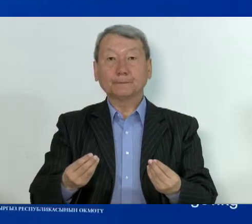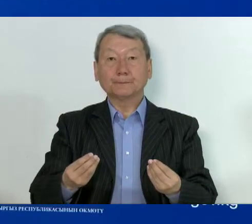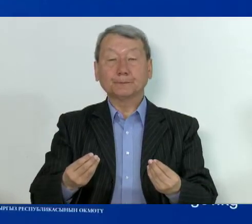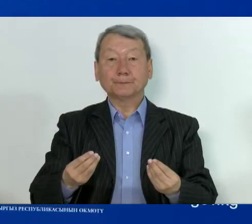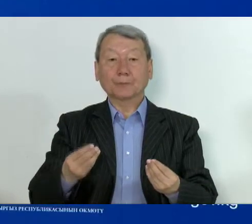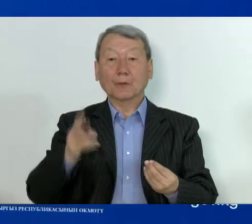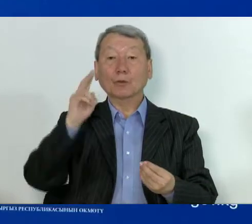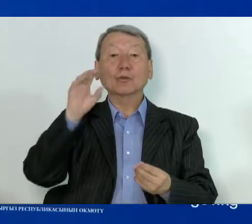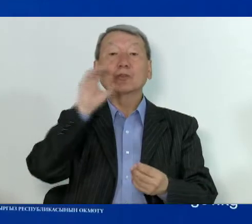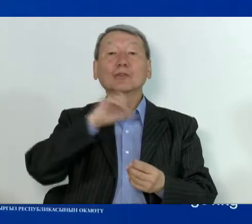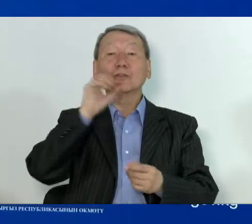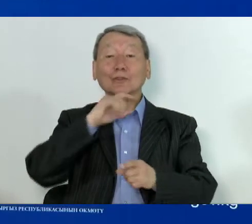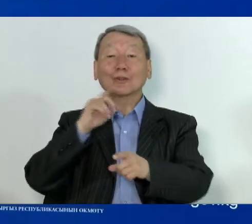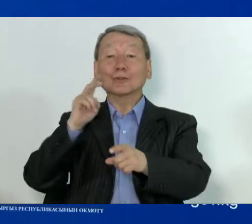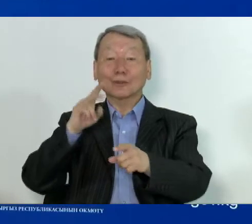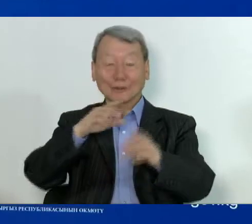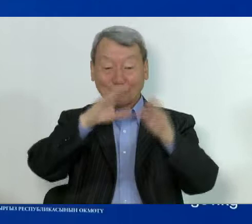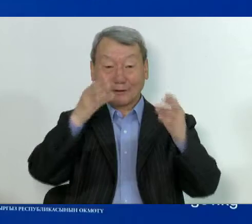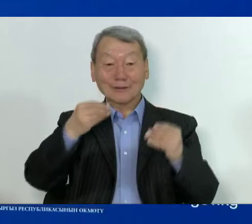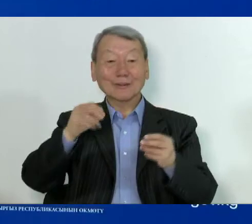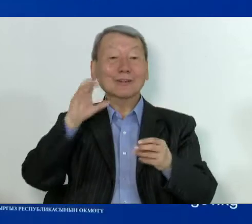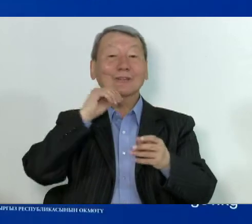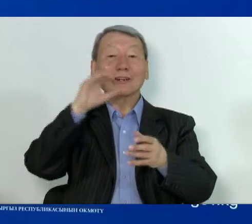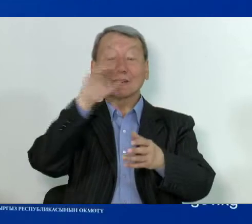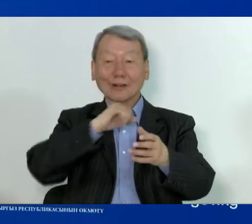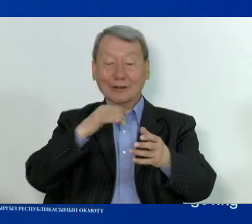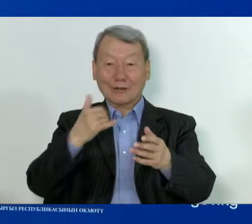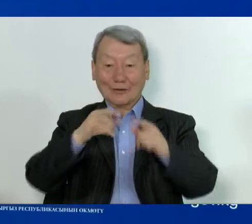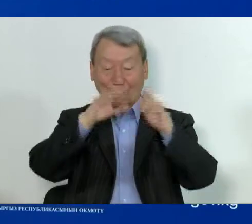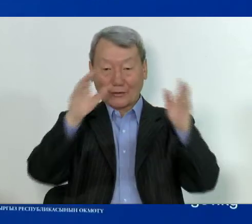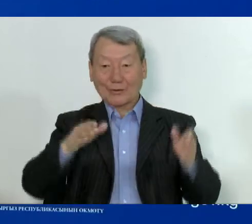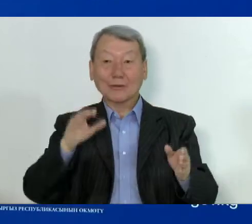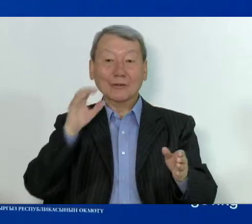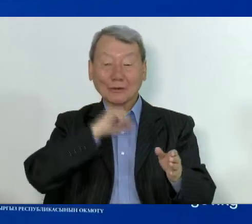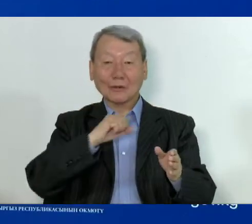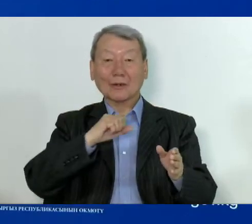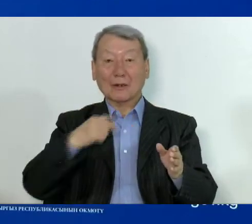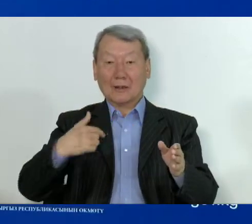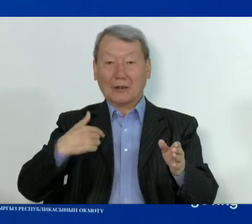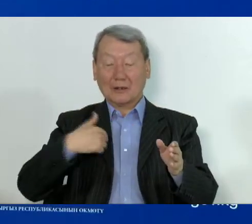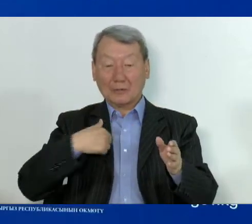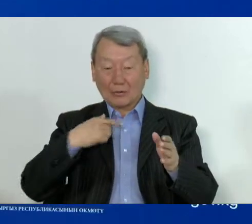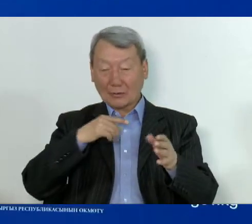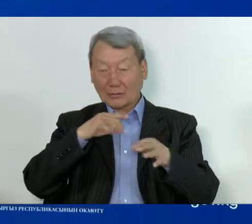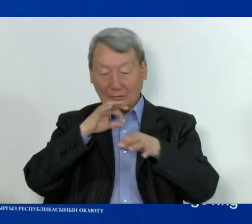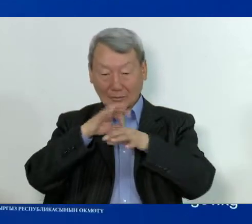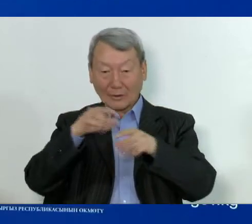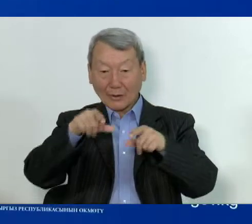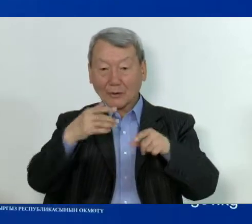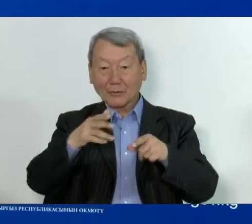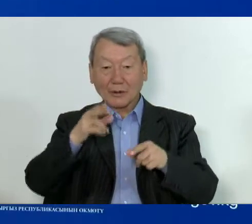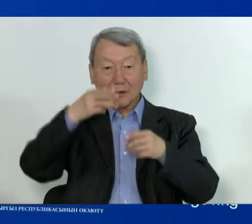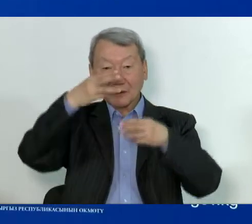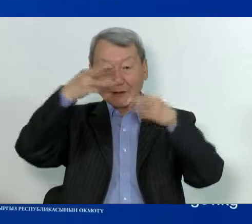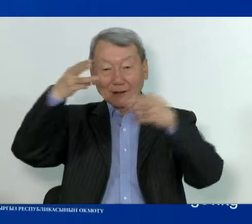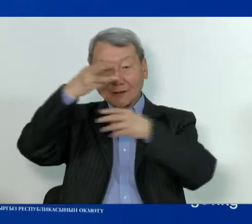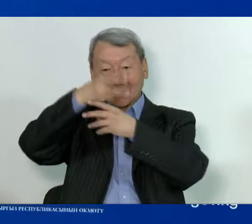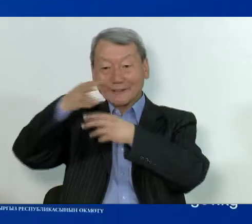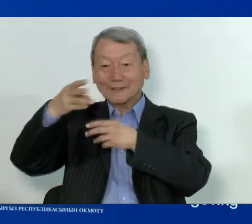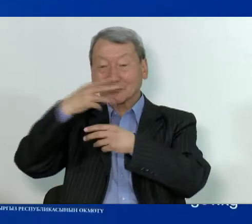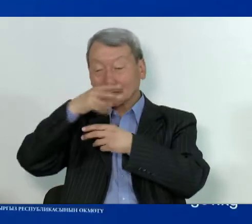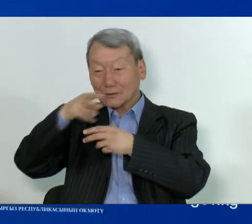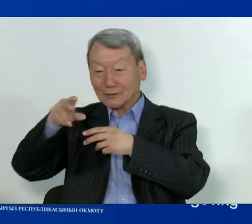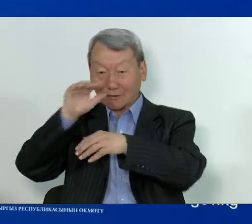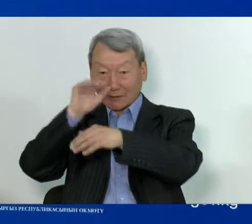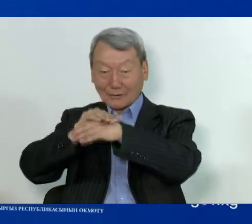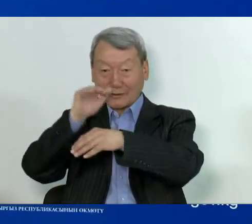день похитителей данного платежного терминала мы отследили по камерам безопасного города, а